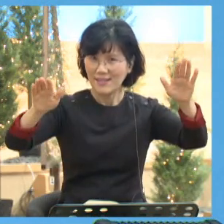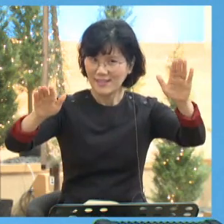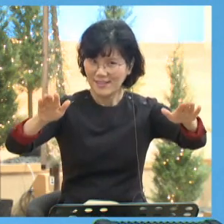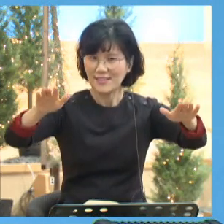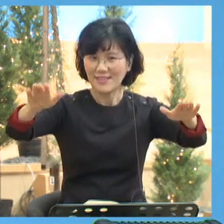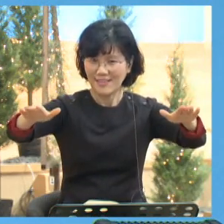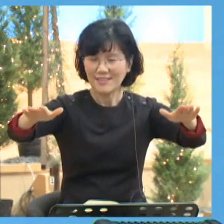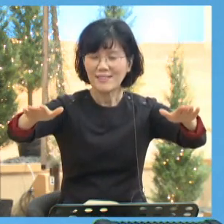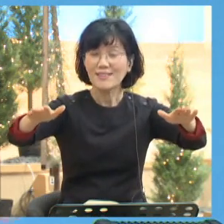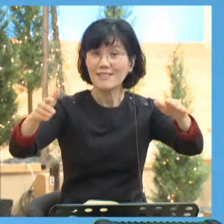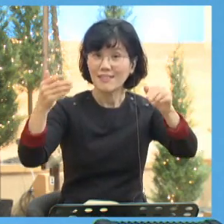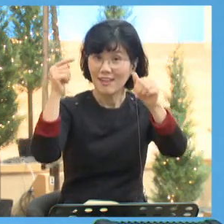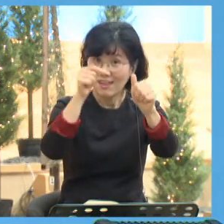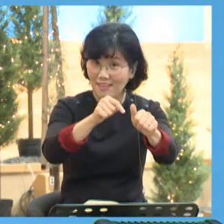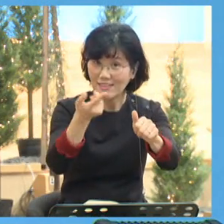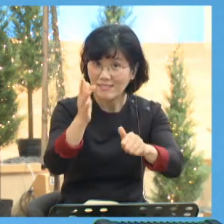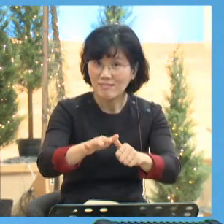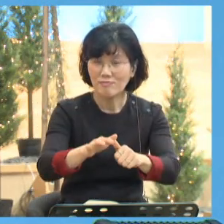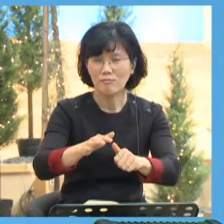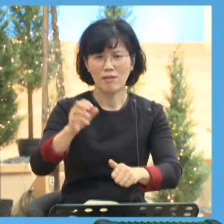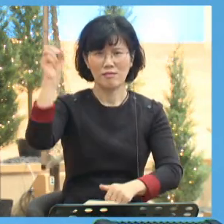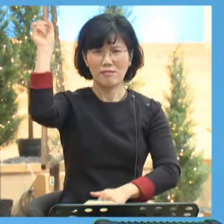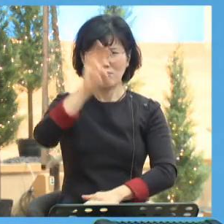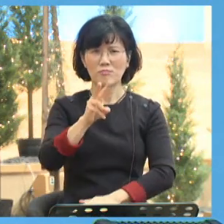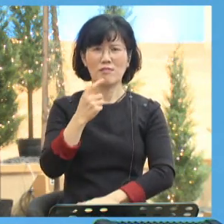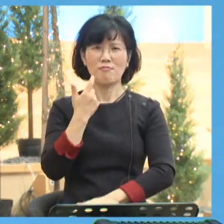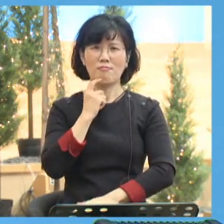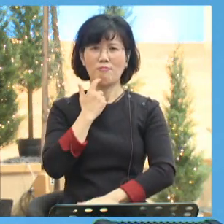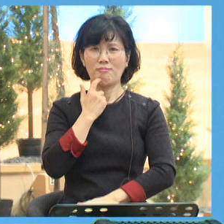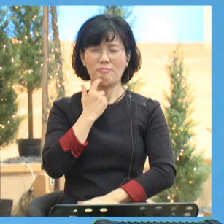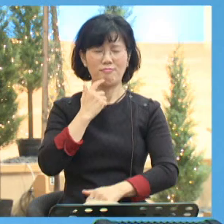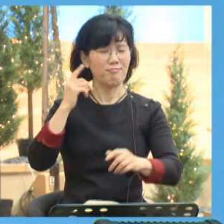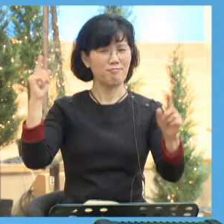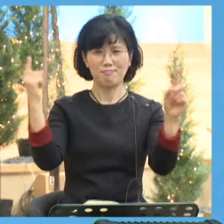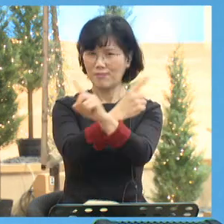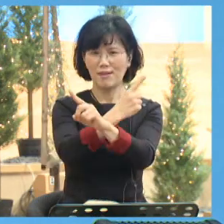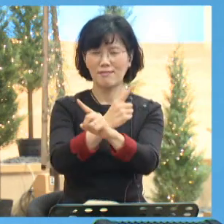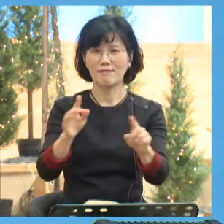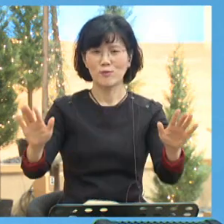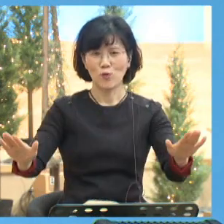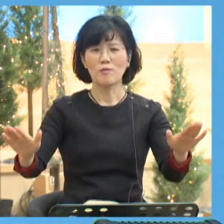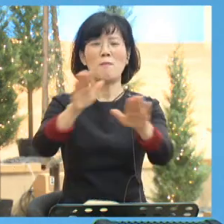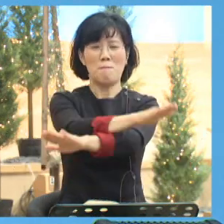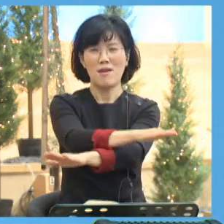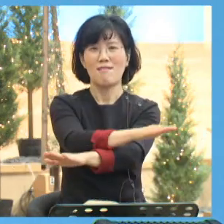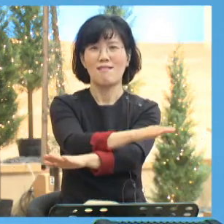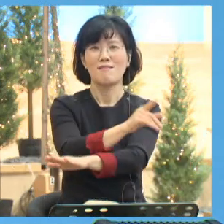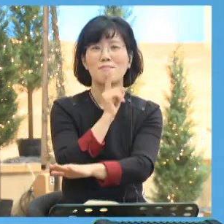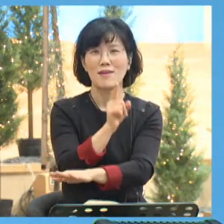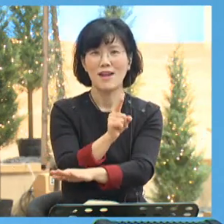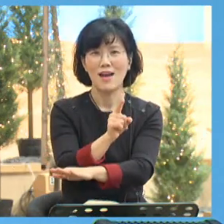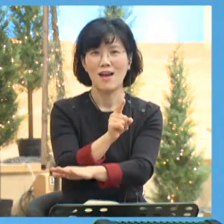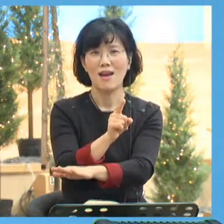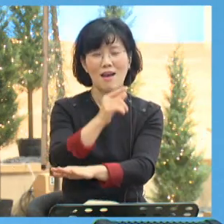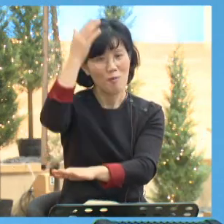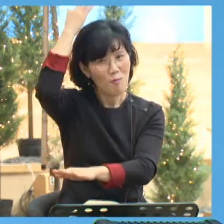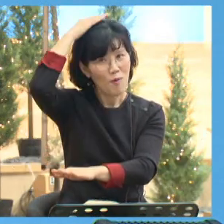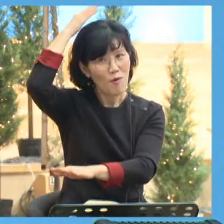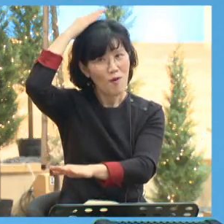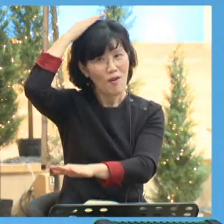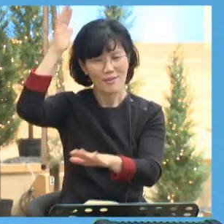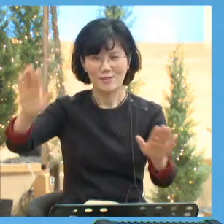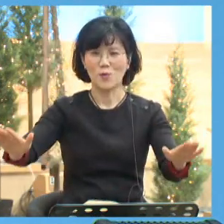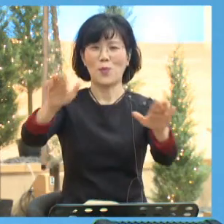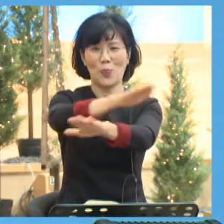말해요 두 수를 x 자로 회 어긋나게 하는 거예요 여러분이 x 자로 에서 머리에 손을 얹고 기도하는 것도 참